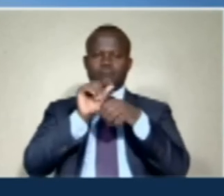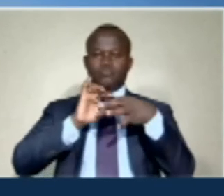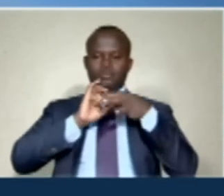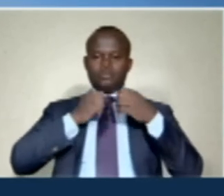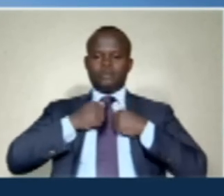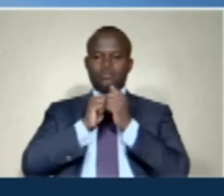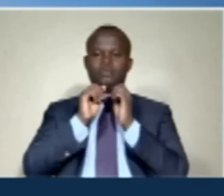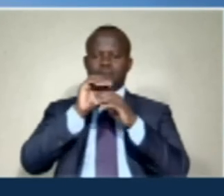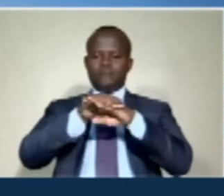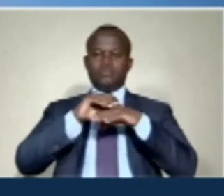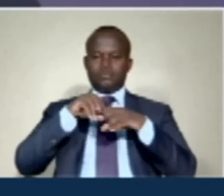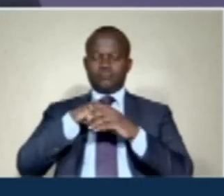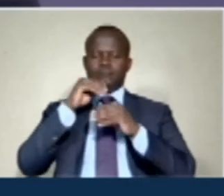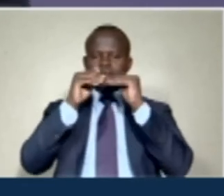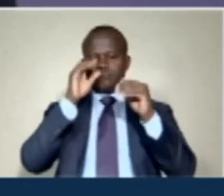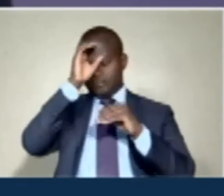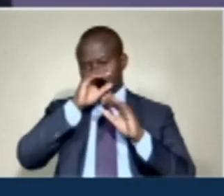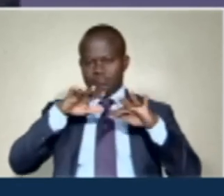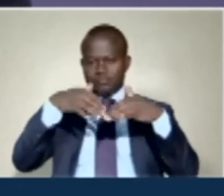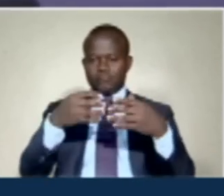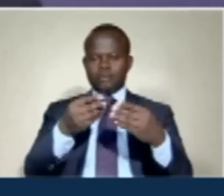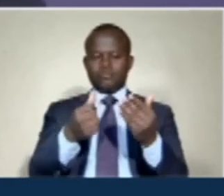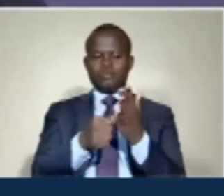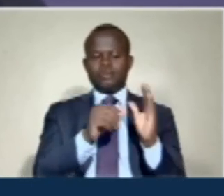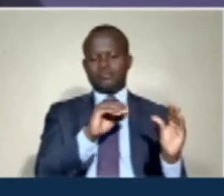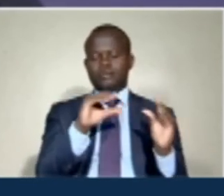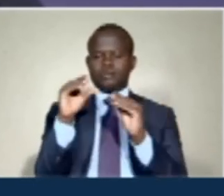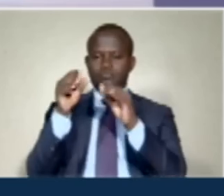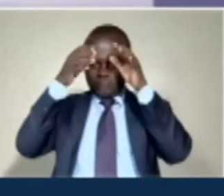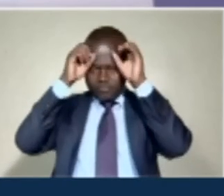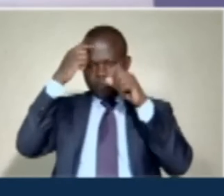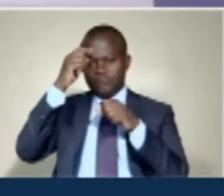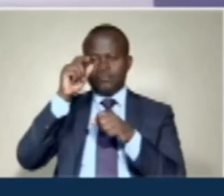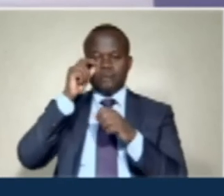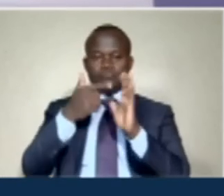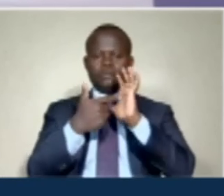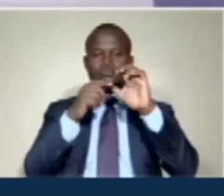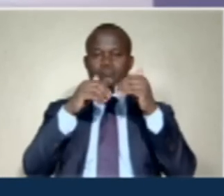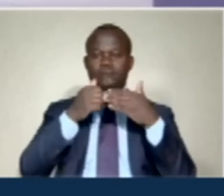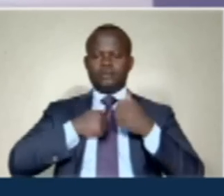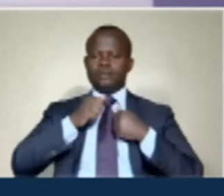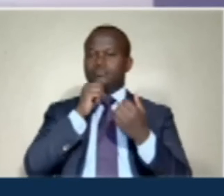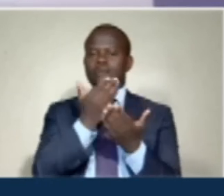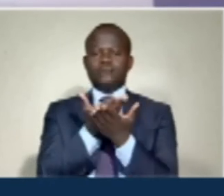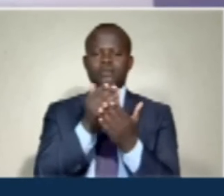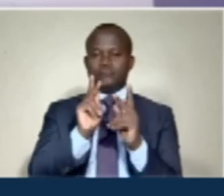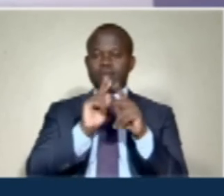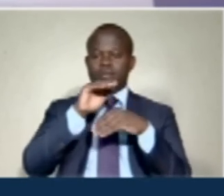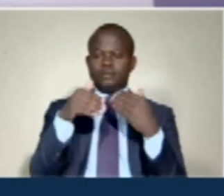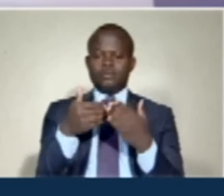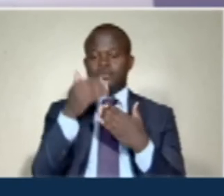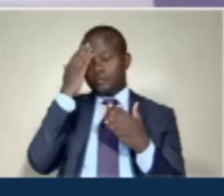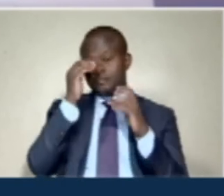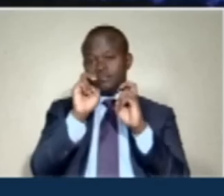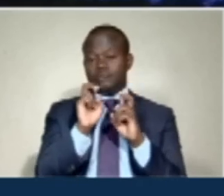bw'u Rwanda n'Ubwongereza mu rwego rwo gushakira umuti ikibazo cy'abimukira, Perezida Kagame yagaragaje ko u Rwanda rutigeze rubisaba uwo ari we wese, kuko